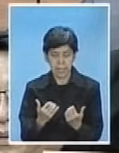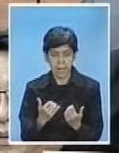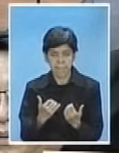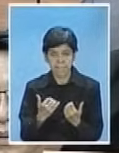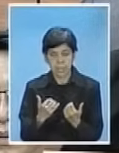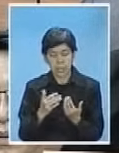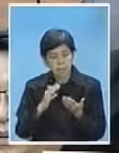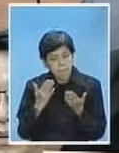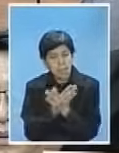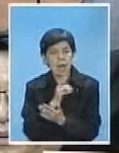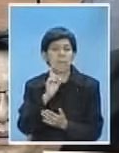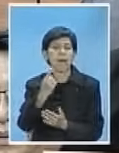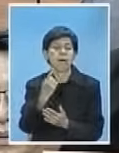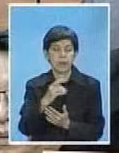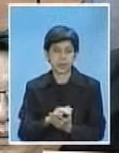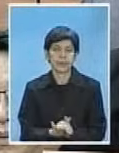ไปอีกรูปแบบหนึ่ง